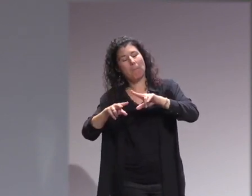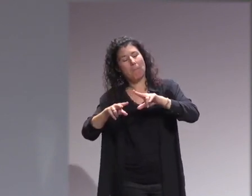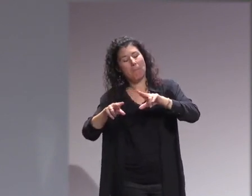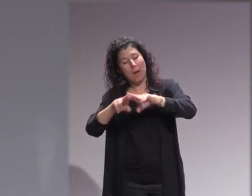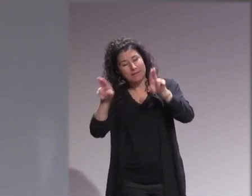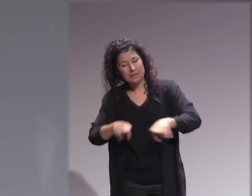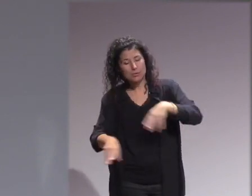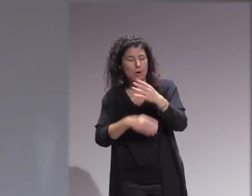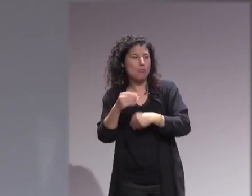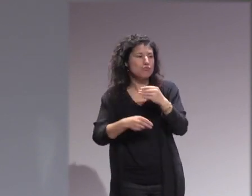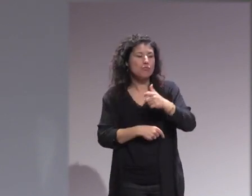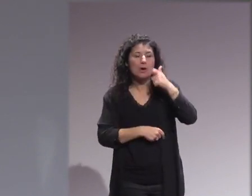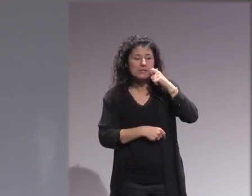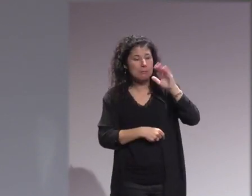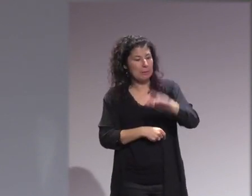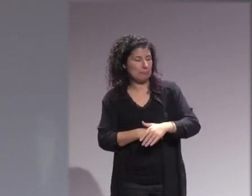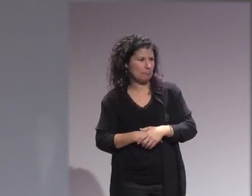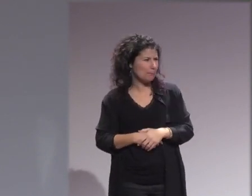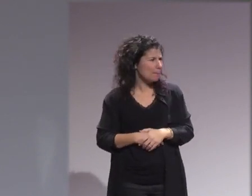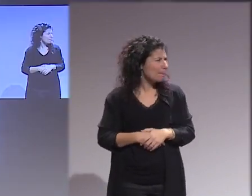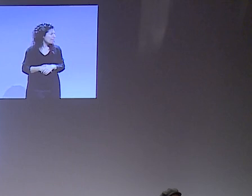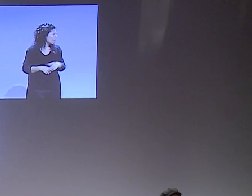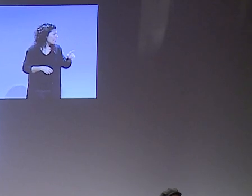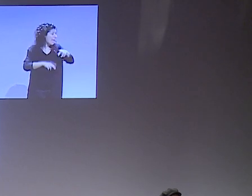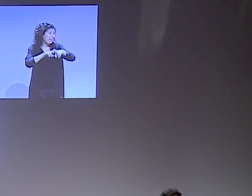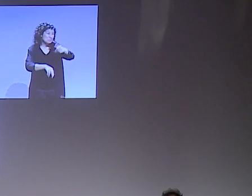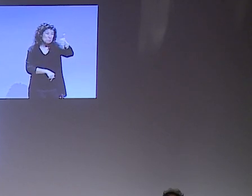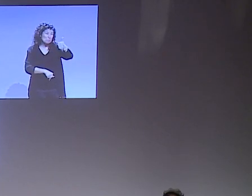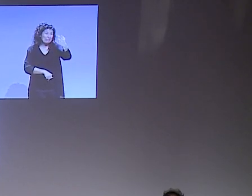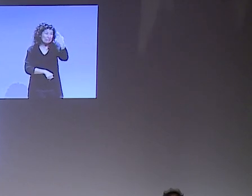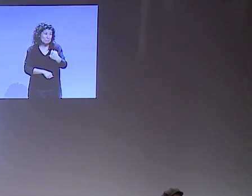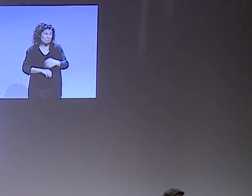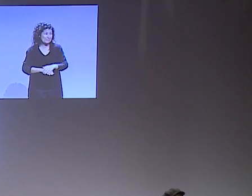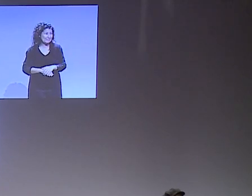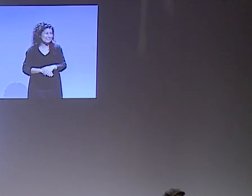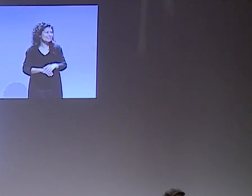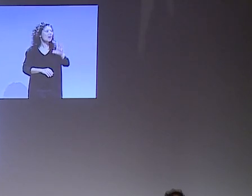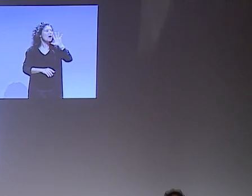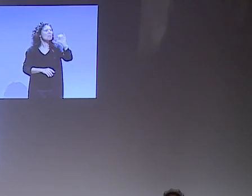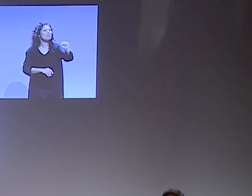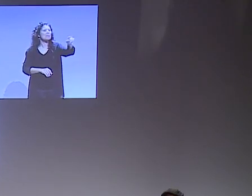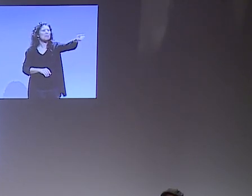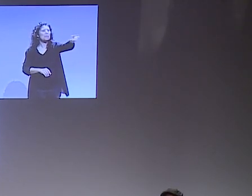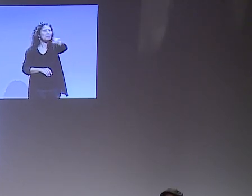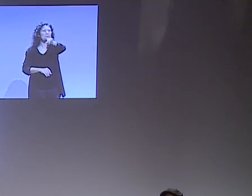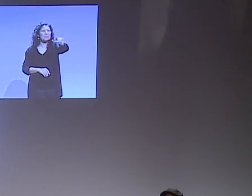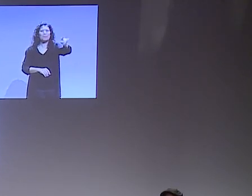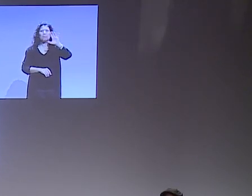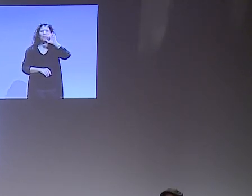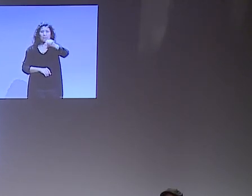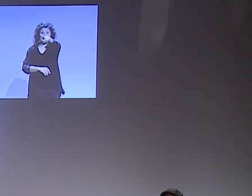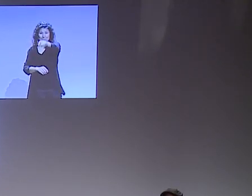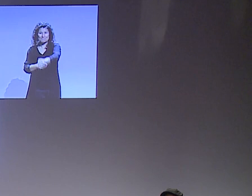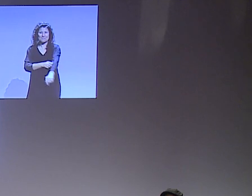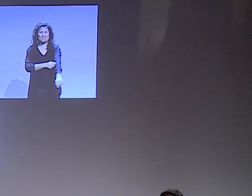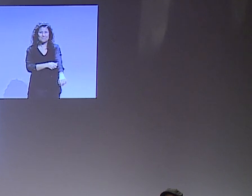Je pense qu'on a juste pour le temps pour une question. La jeune fille là-bas. En pur, moi